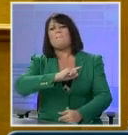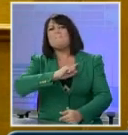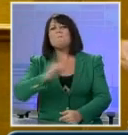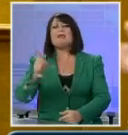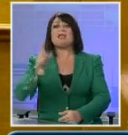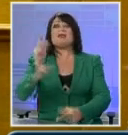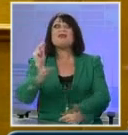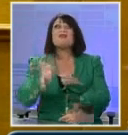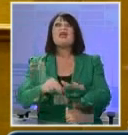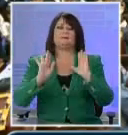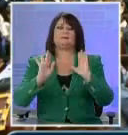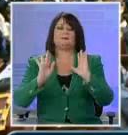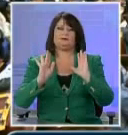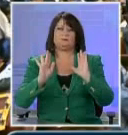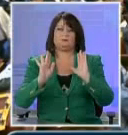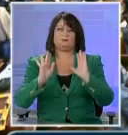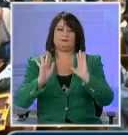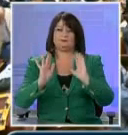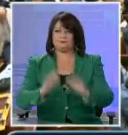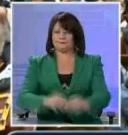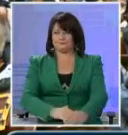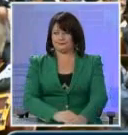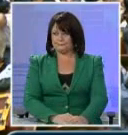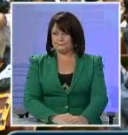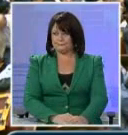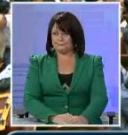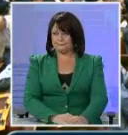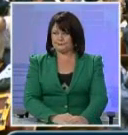ψηφίσουμε.